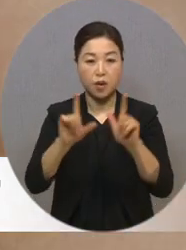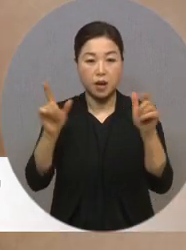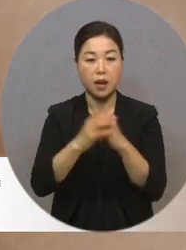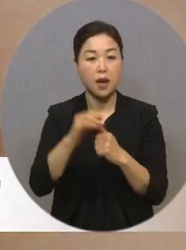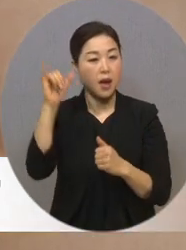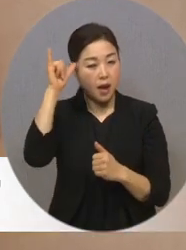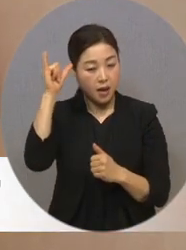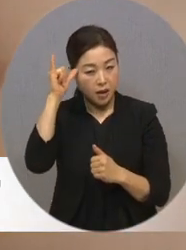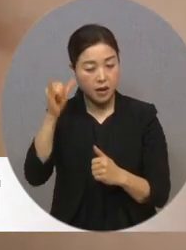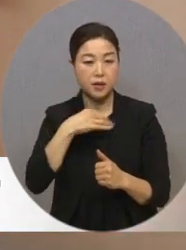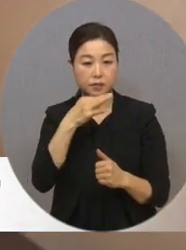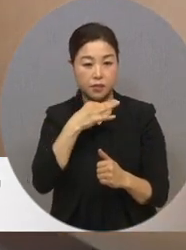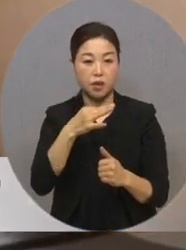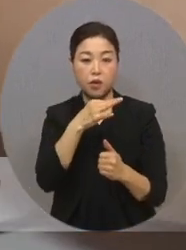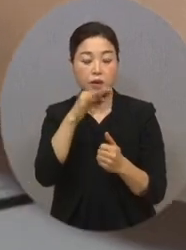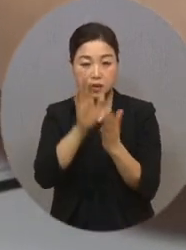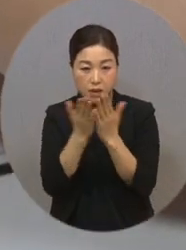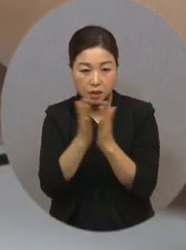도서를 제작한다는